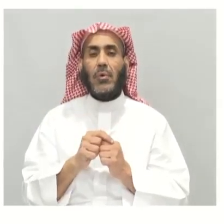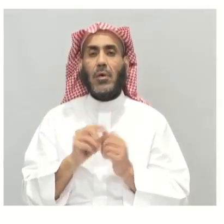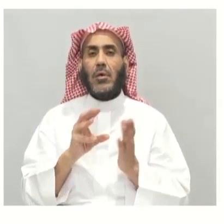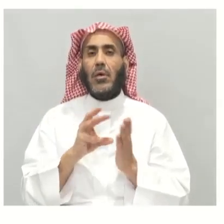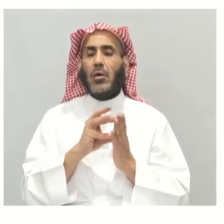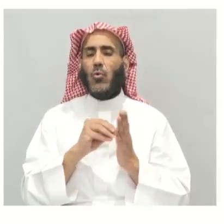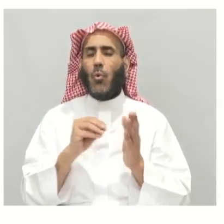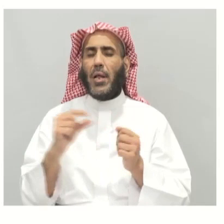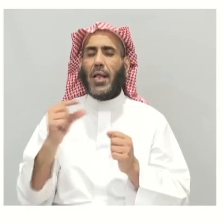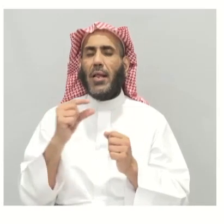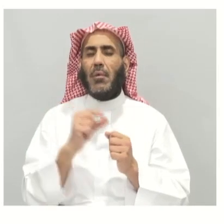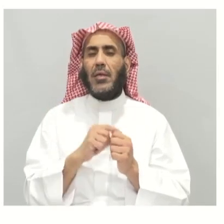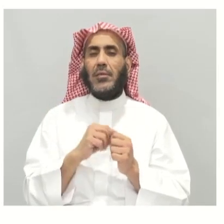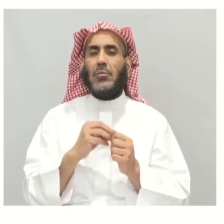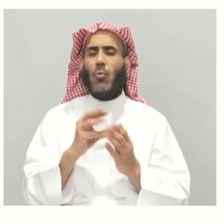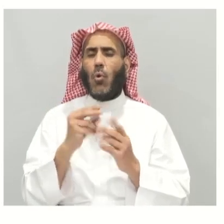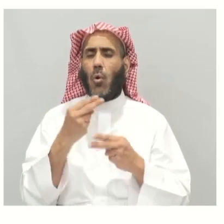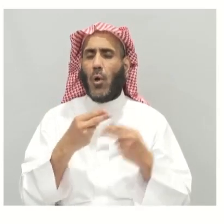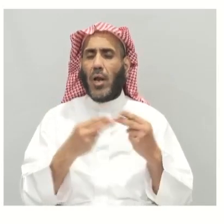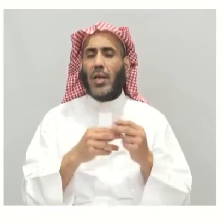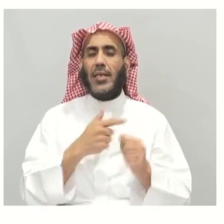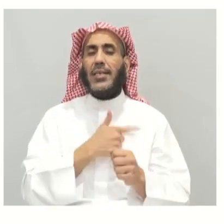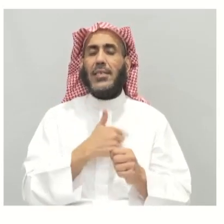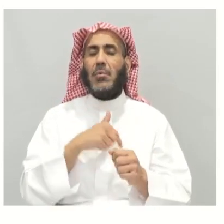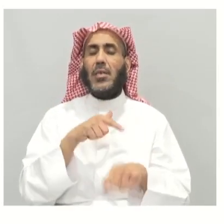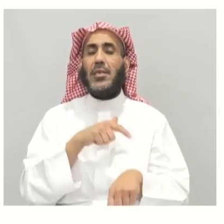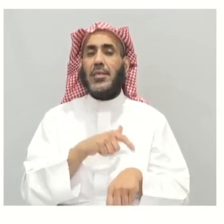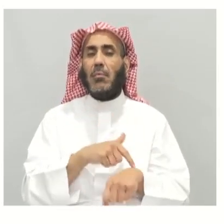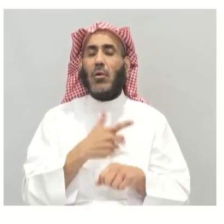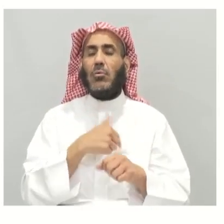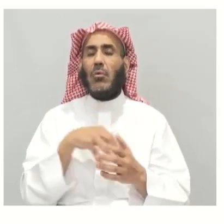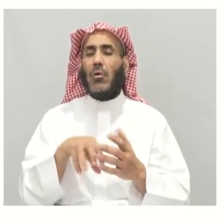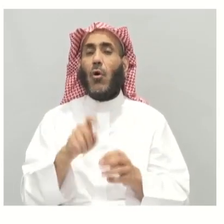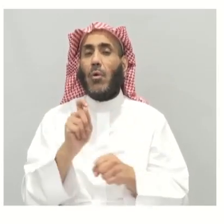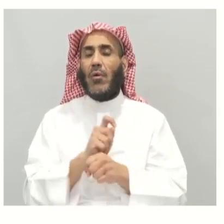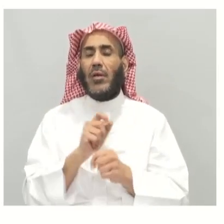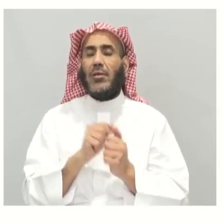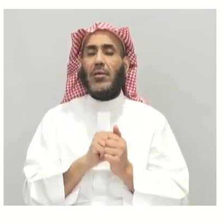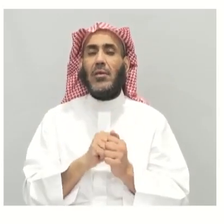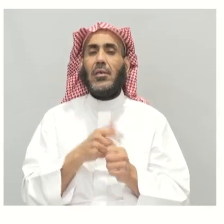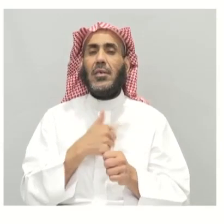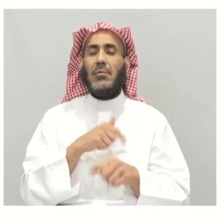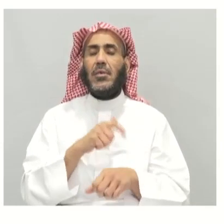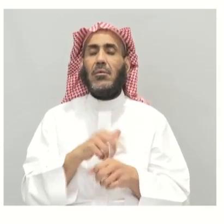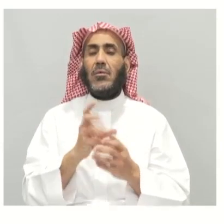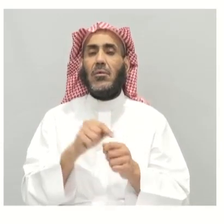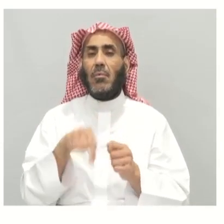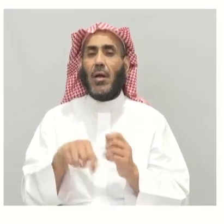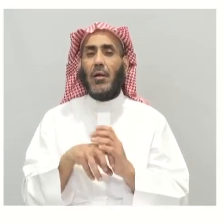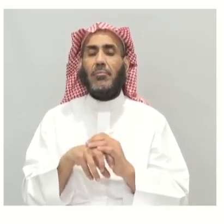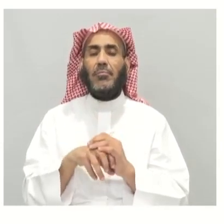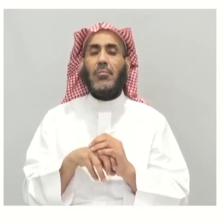من الكلمات الآتية اسمي الزمان والمكان، أو من الأفعال الآتية اسمي الزمان